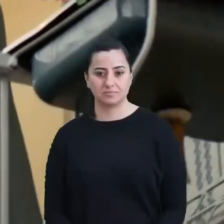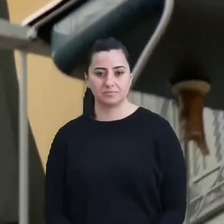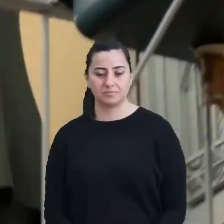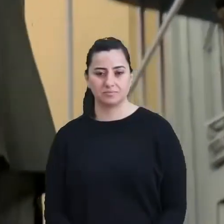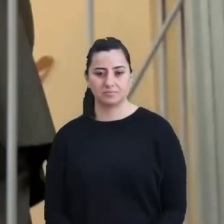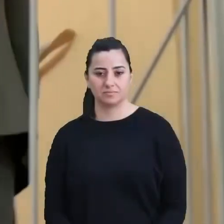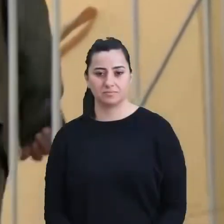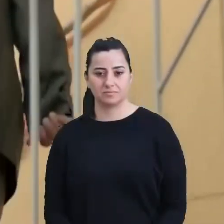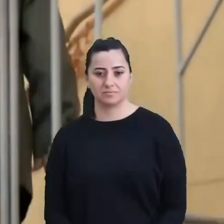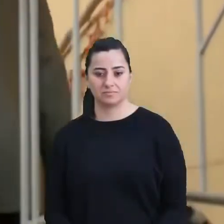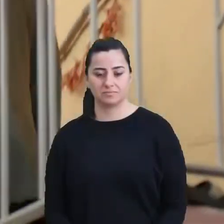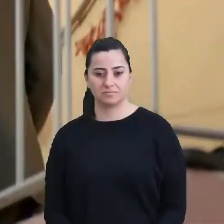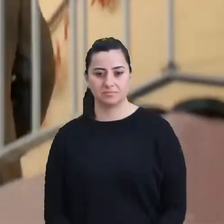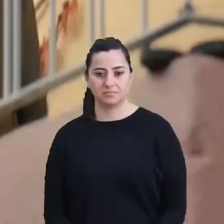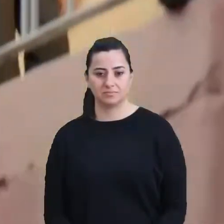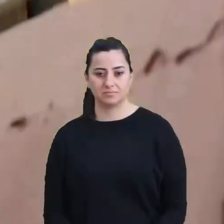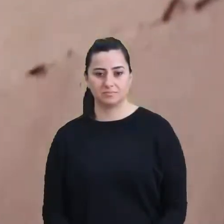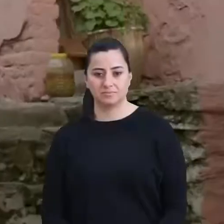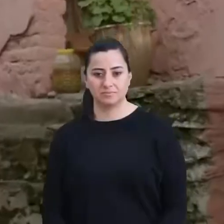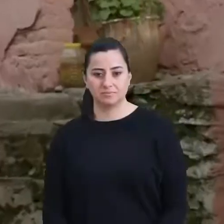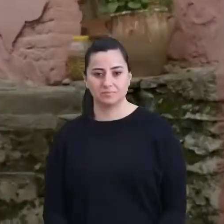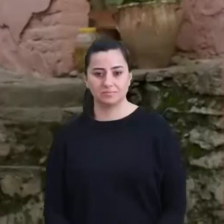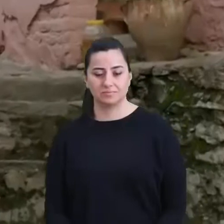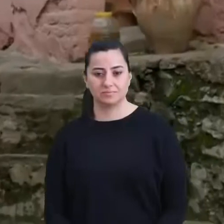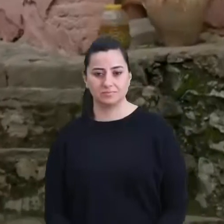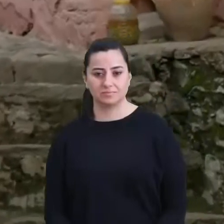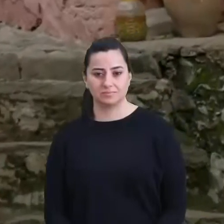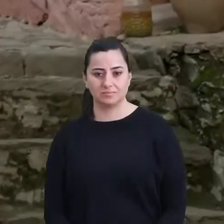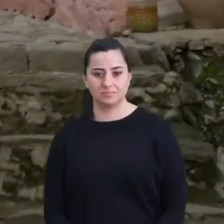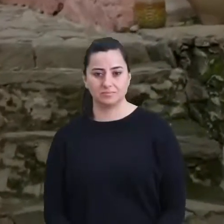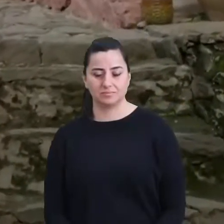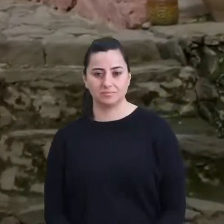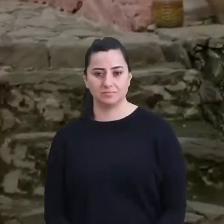yüzüyle merdivenlerden indi. Duvara oturmuşlar, onlara doğru yürüyor.